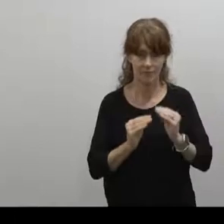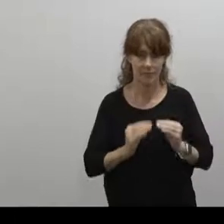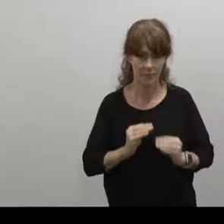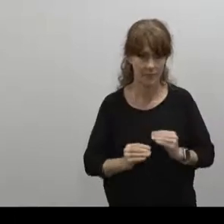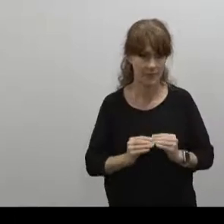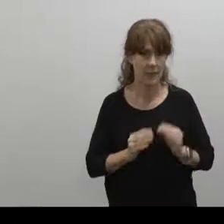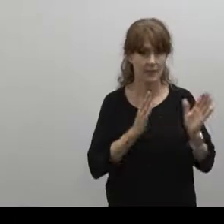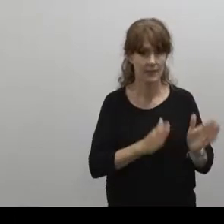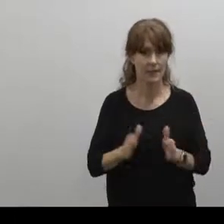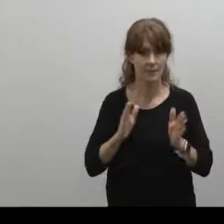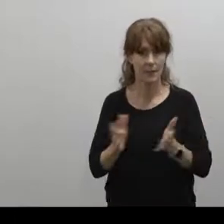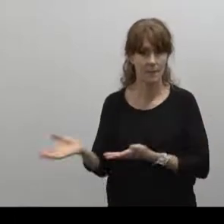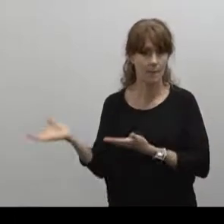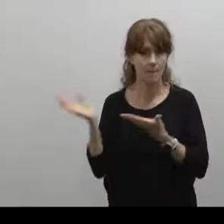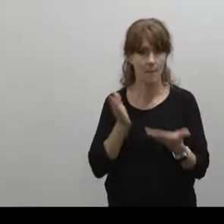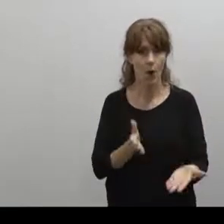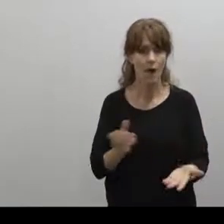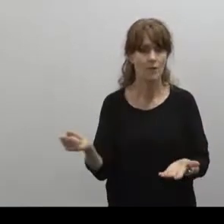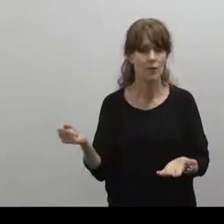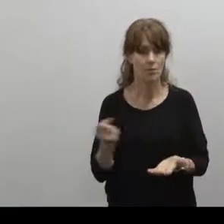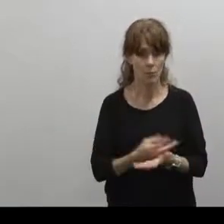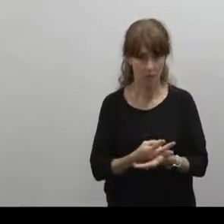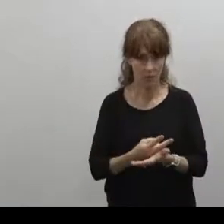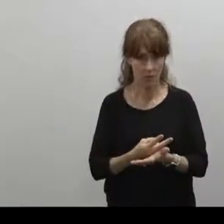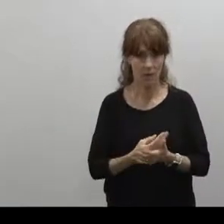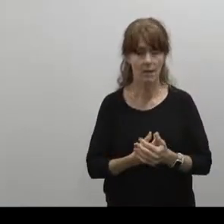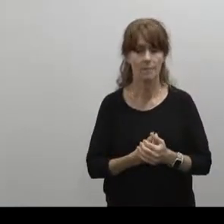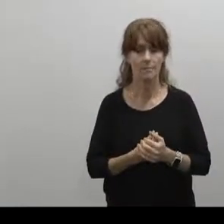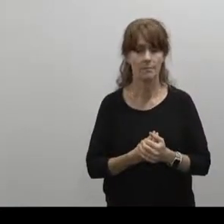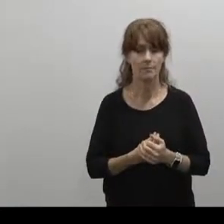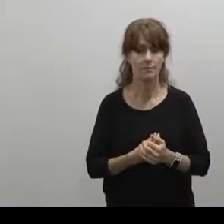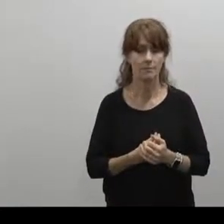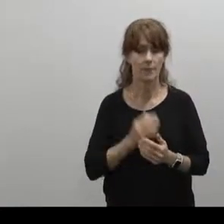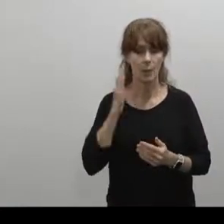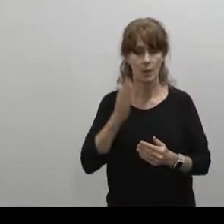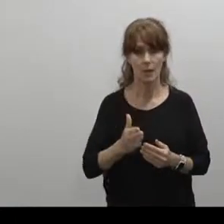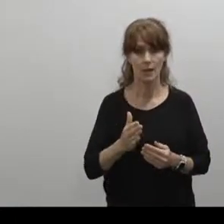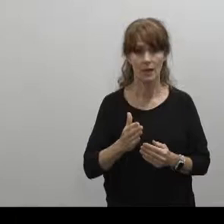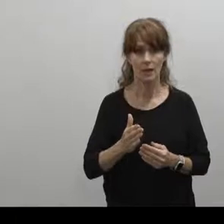chế bạc lúa cái nông cà bắt đầu chỉ ăn tình đấy